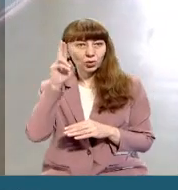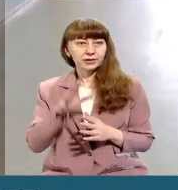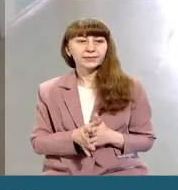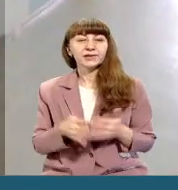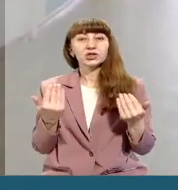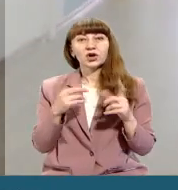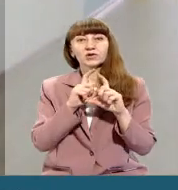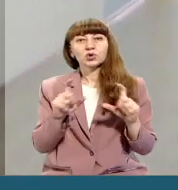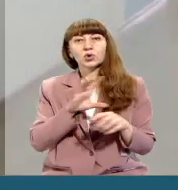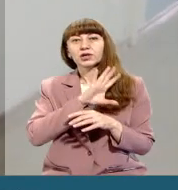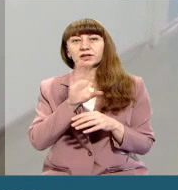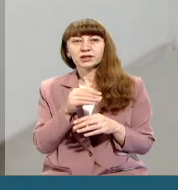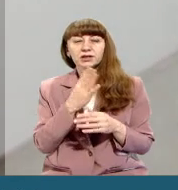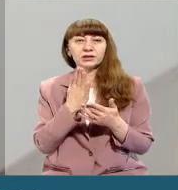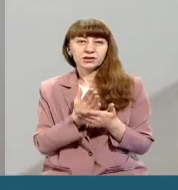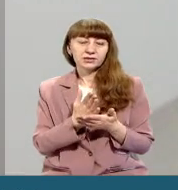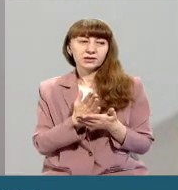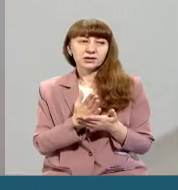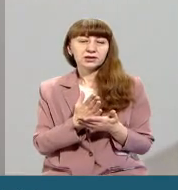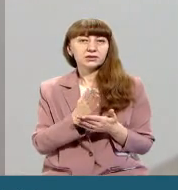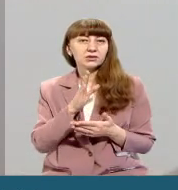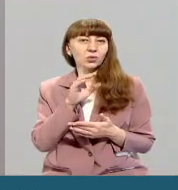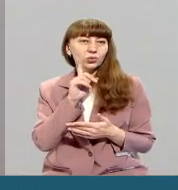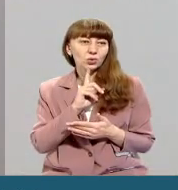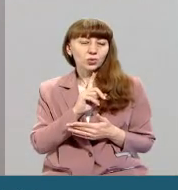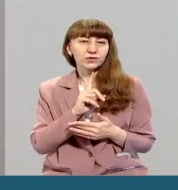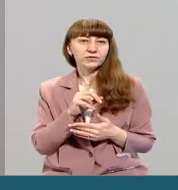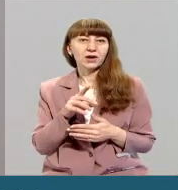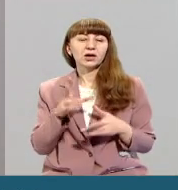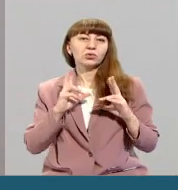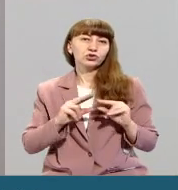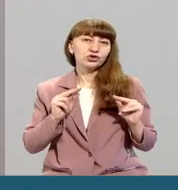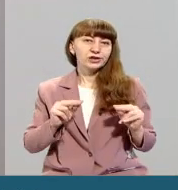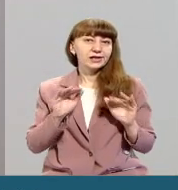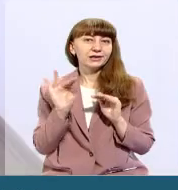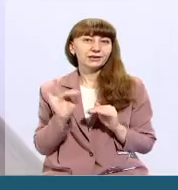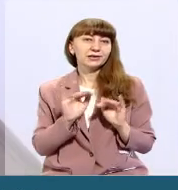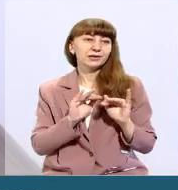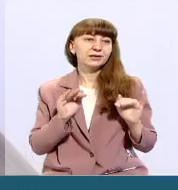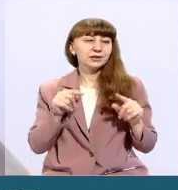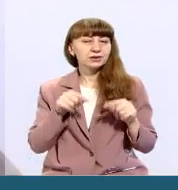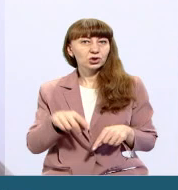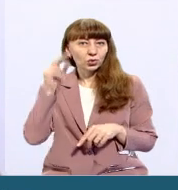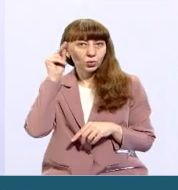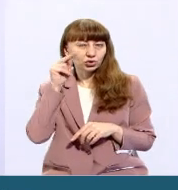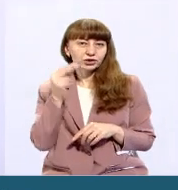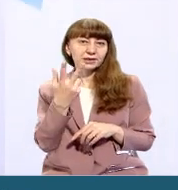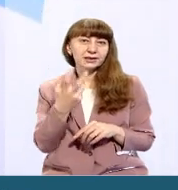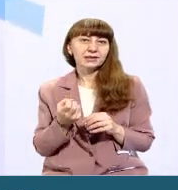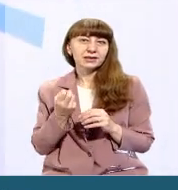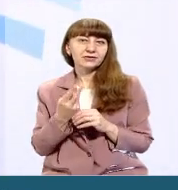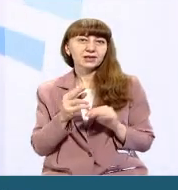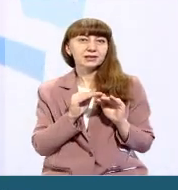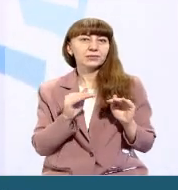теперь в школе есть все удобства для Комфорта детей и педагогов к слову в этих стенах обучается 312